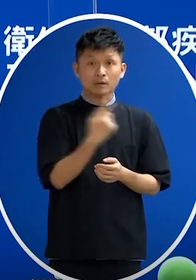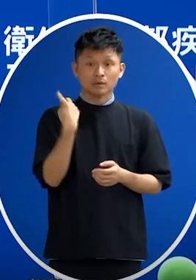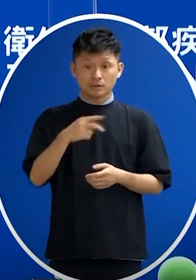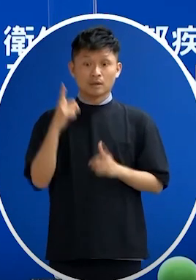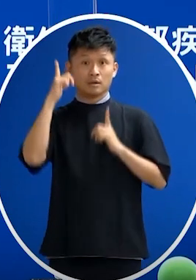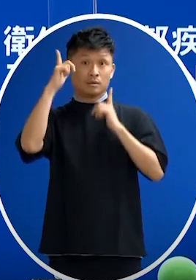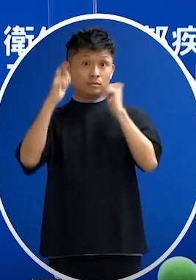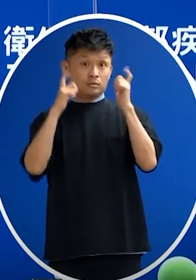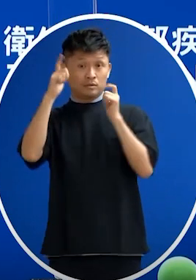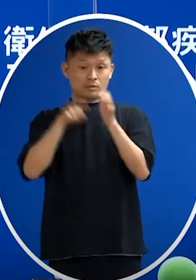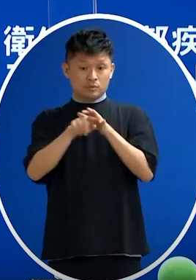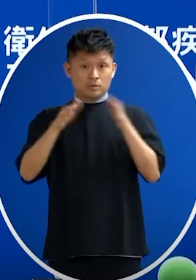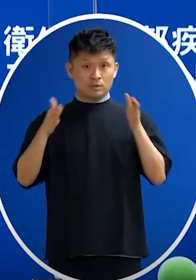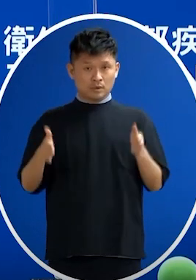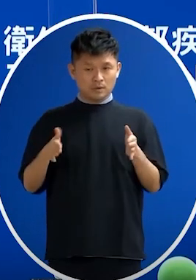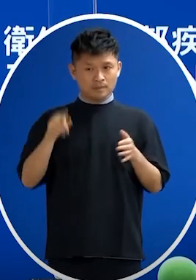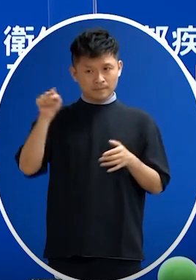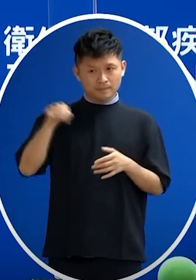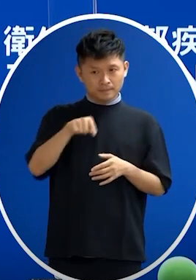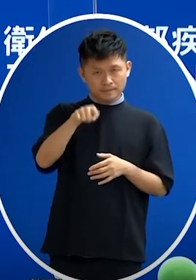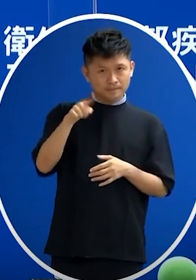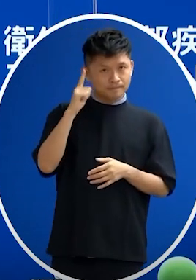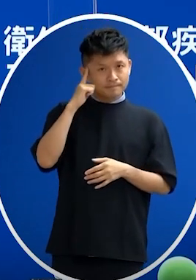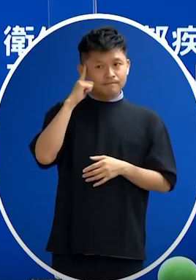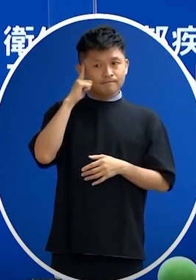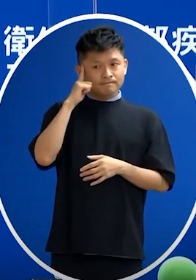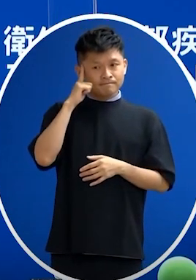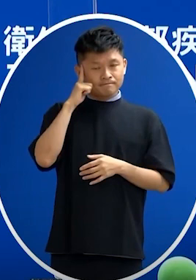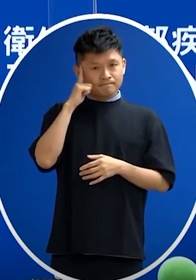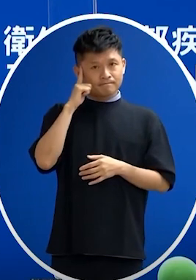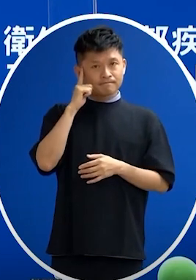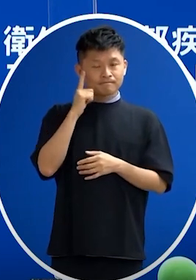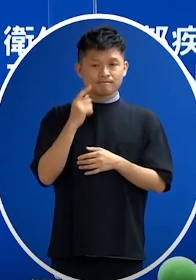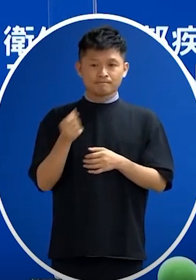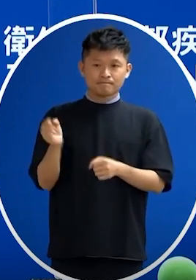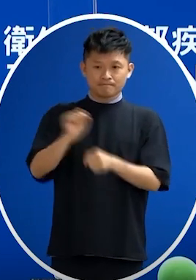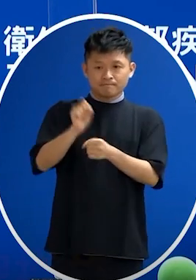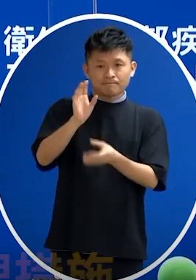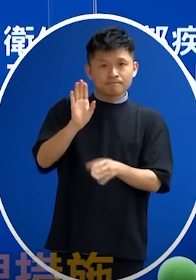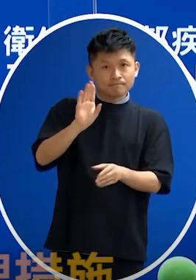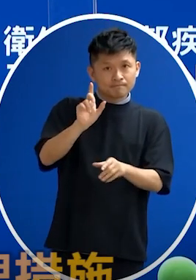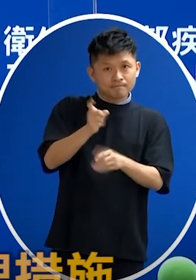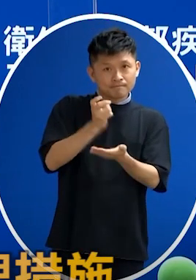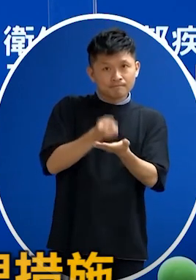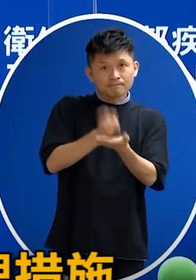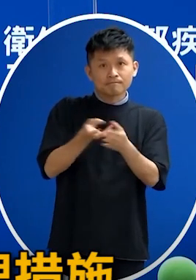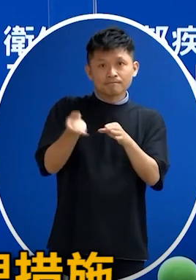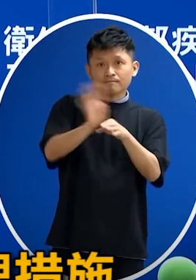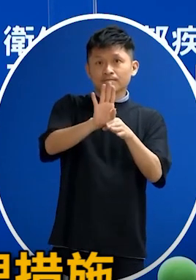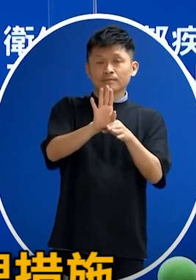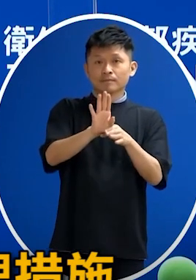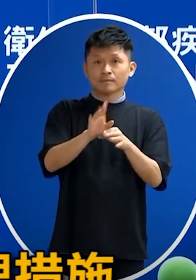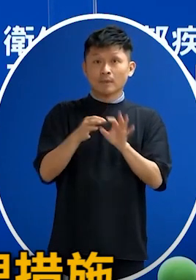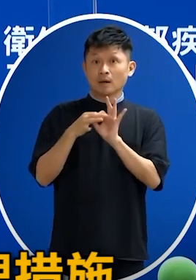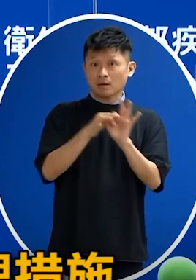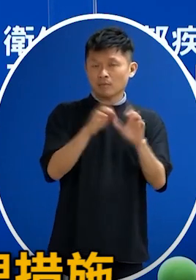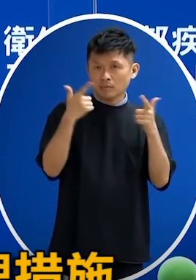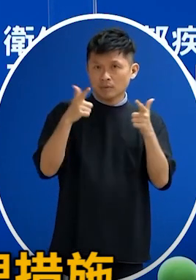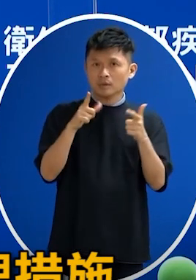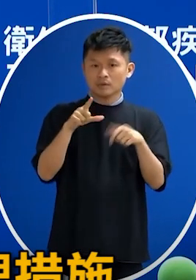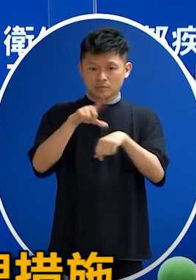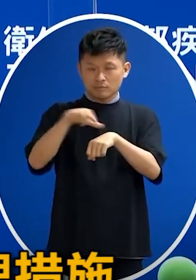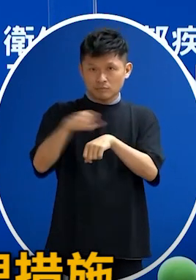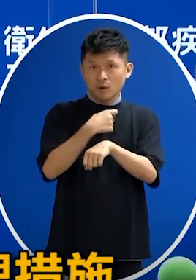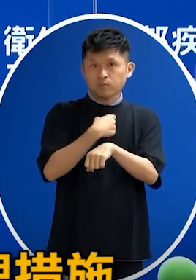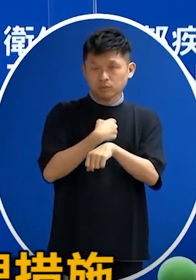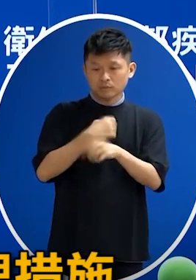专案，所以我们加严，好，哦，那加严并不是说永远就这样严下去，是要这样争取一个时间